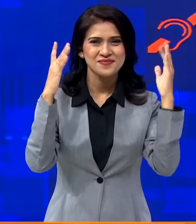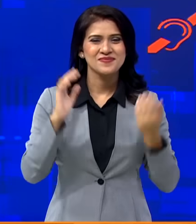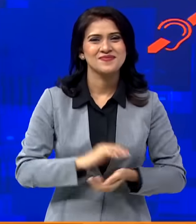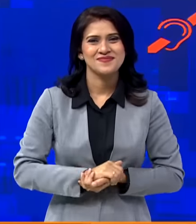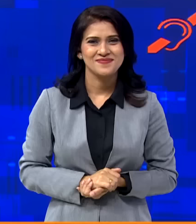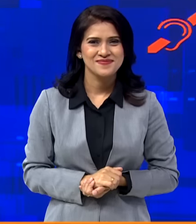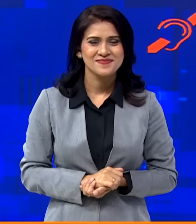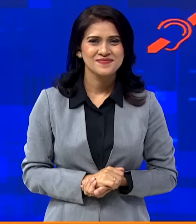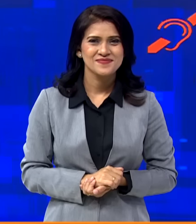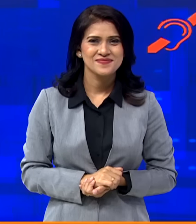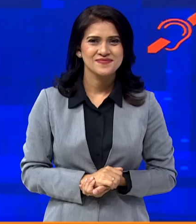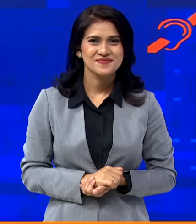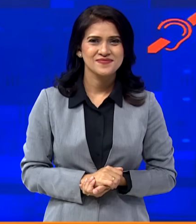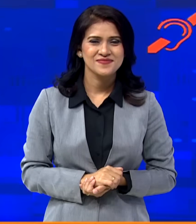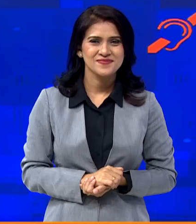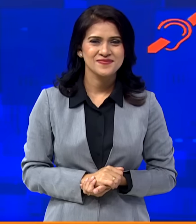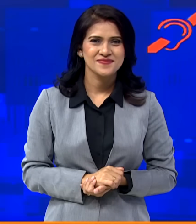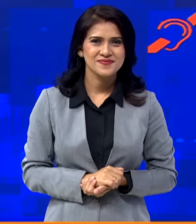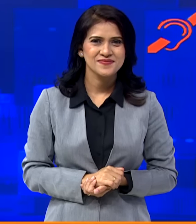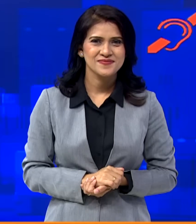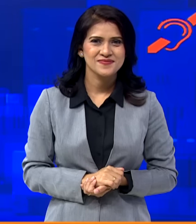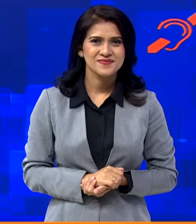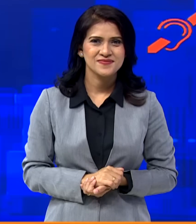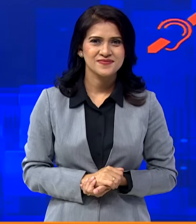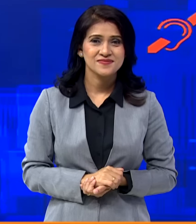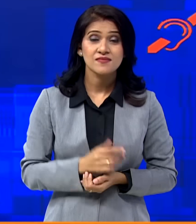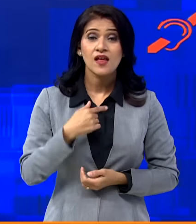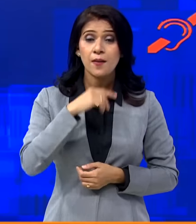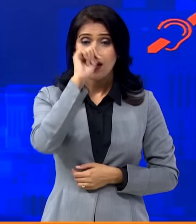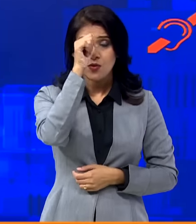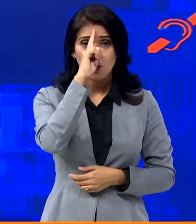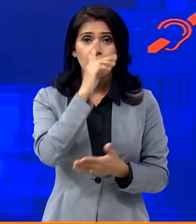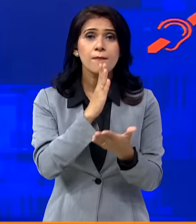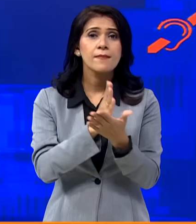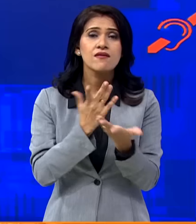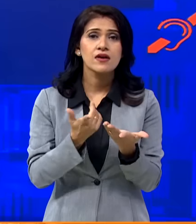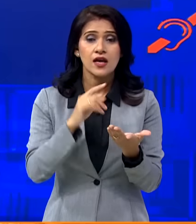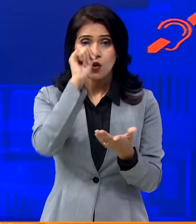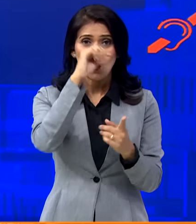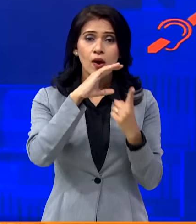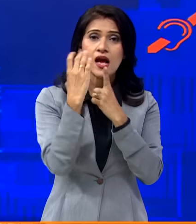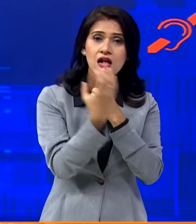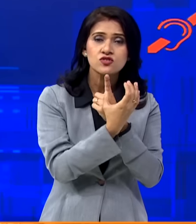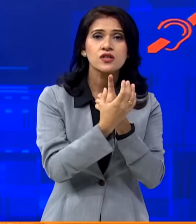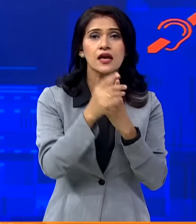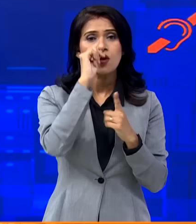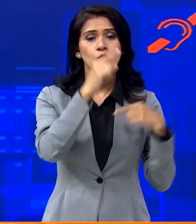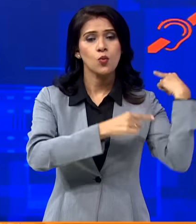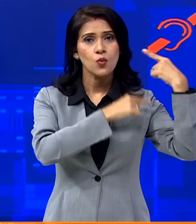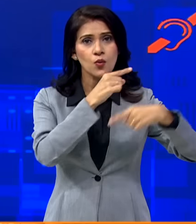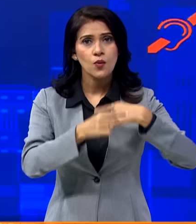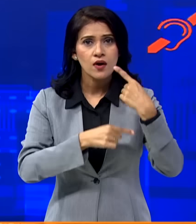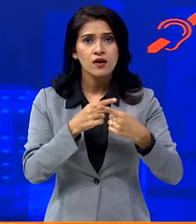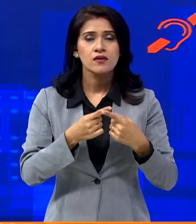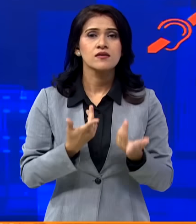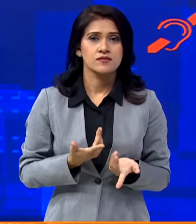है हमारा हमारा सनातन भारत की संस्कृति भारत की सभ्यता भारत के